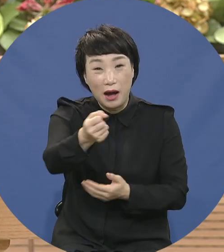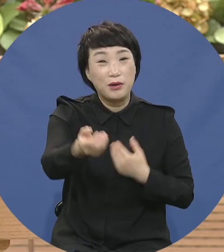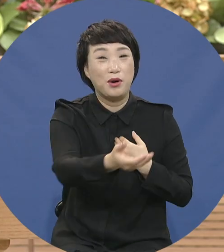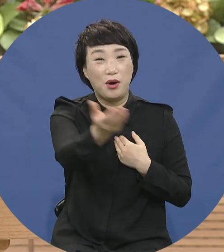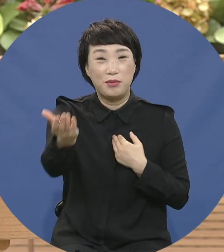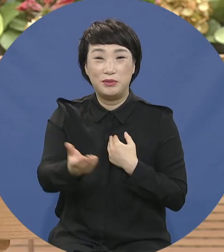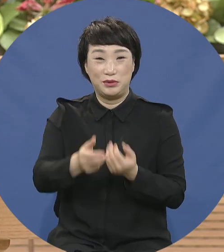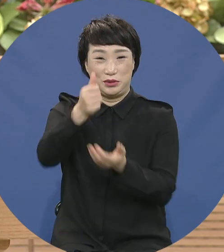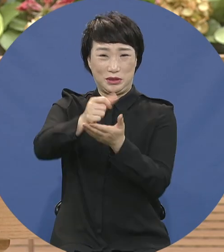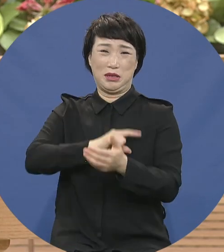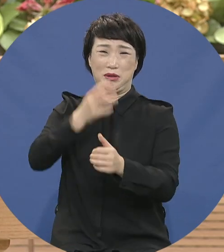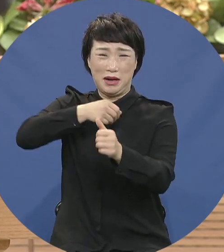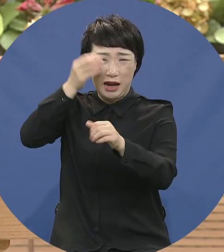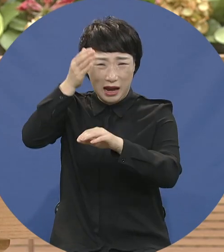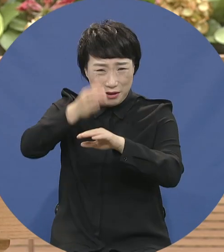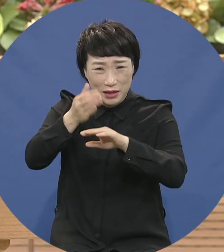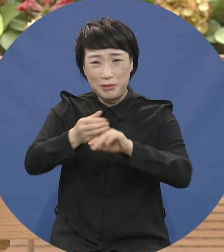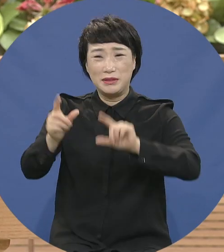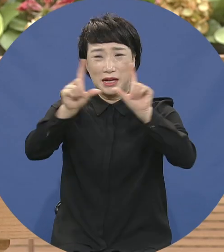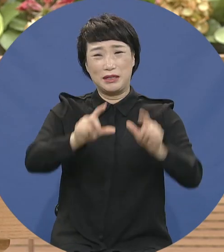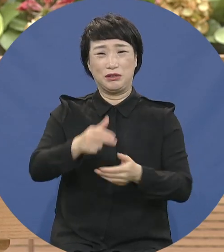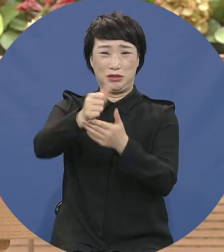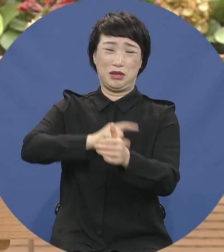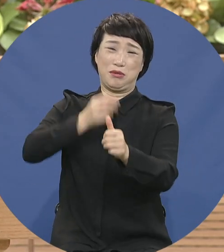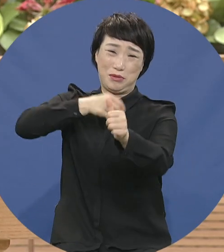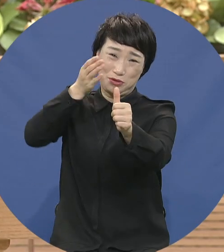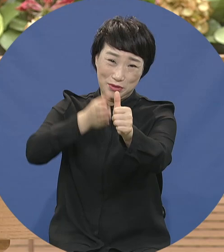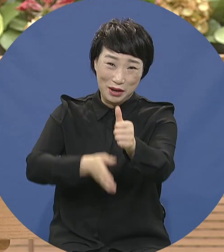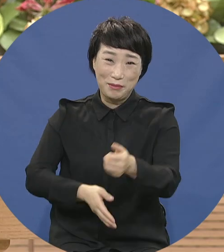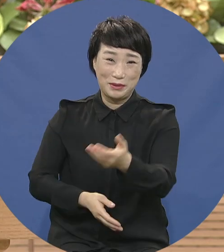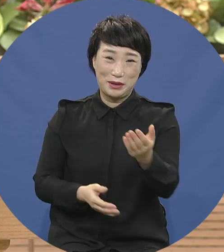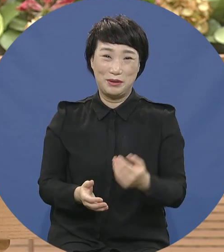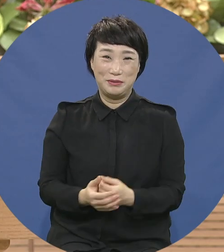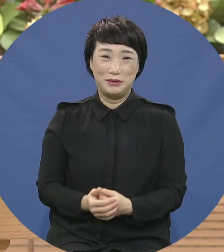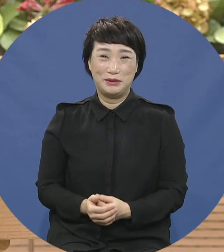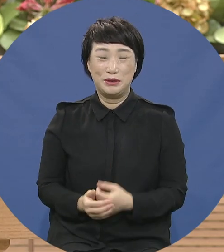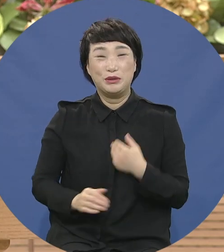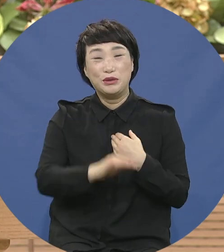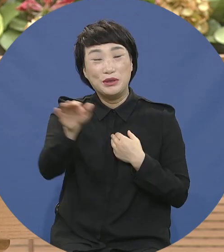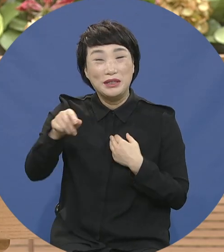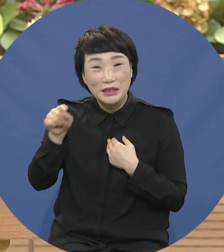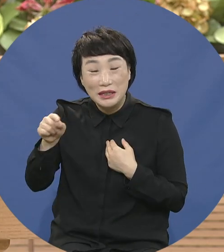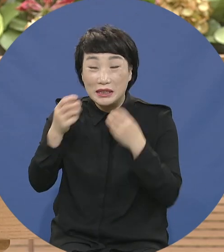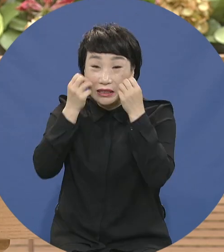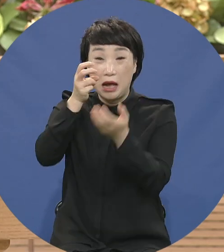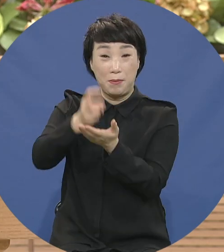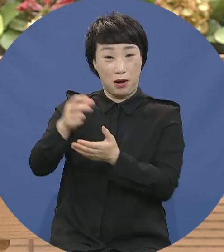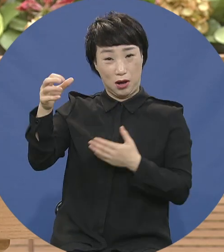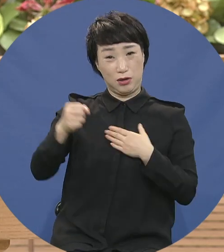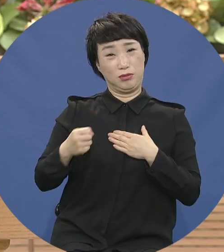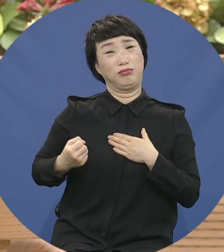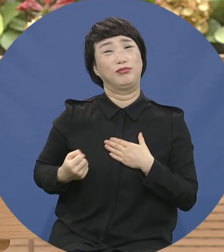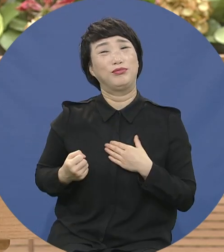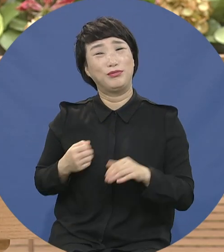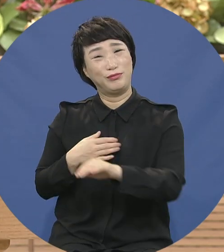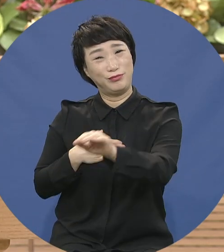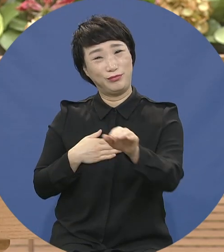이름으로 감사하기를 주님의 이름으로 축원합니다. 우리는 이런 새 법을 가진 자라 이